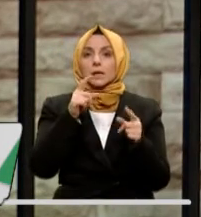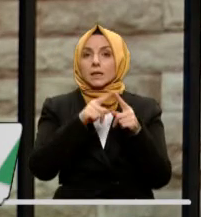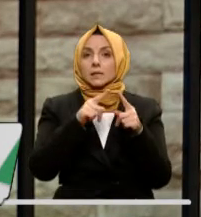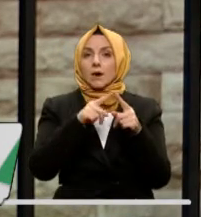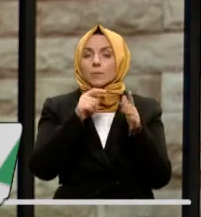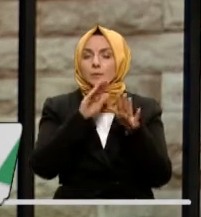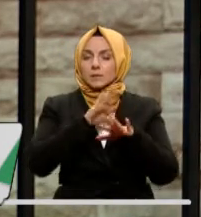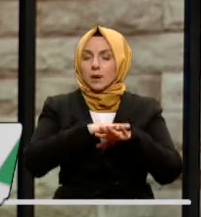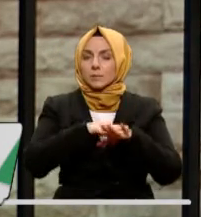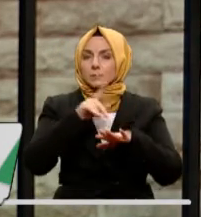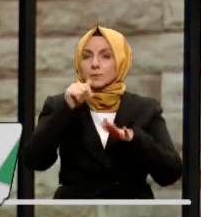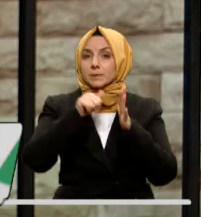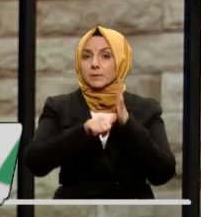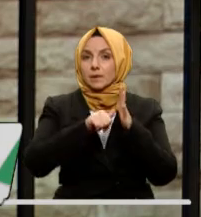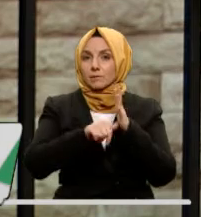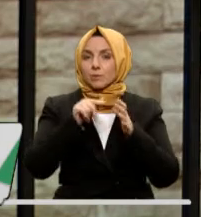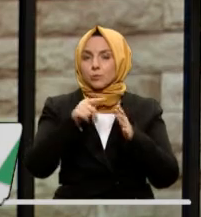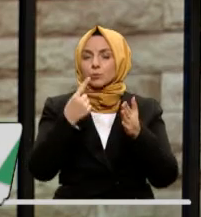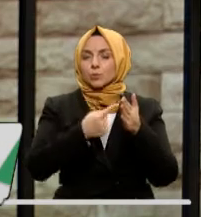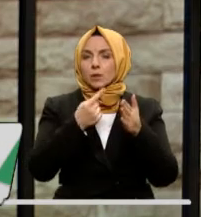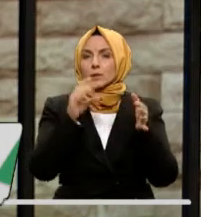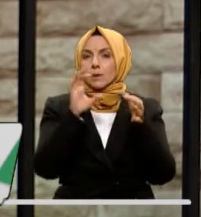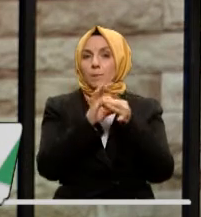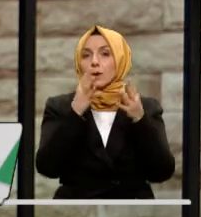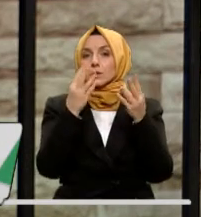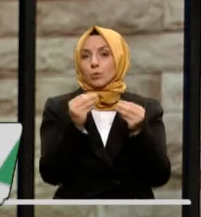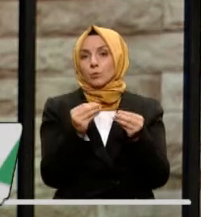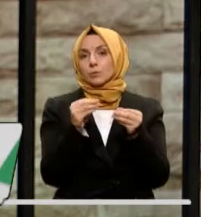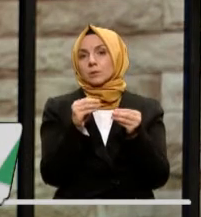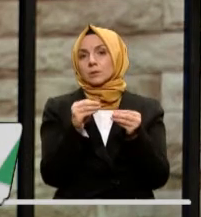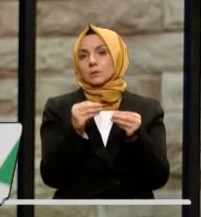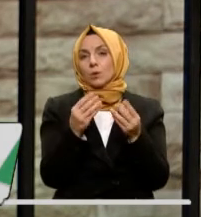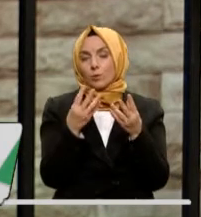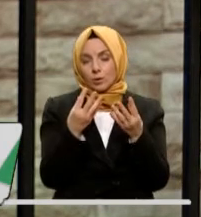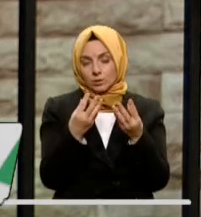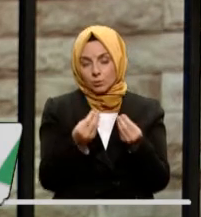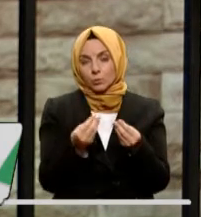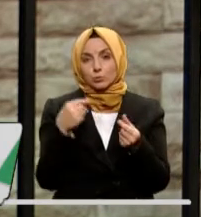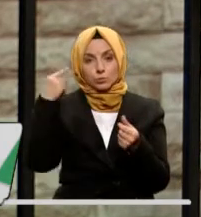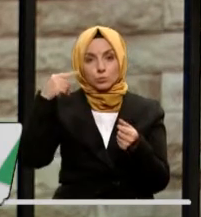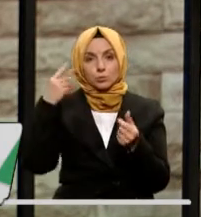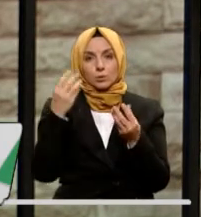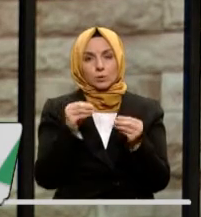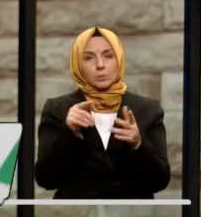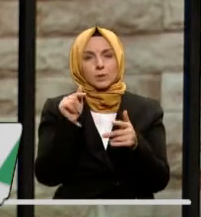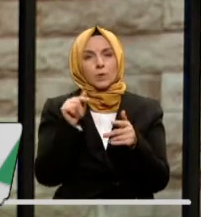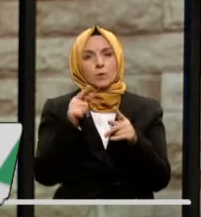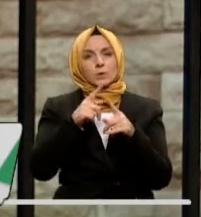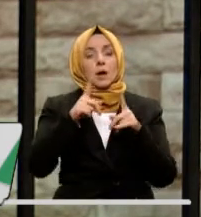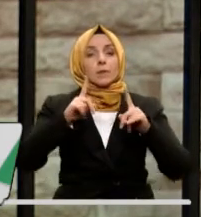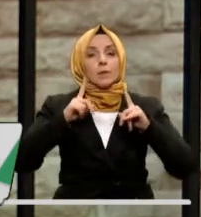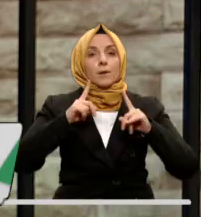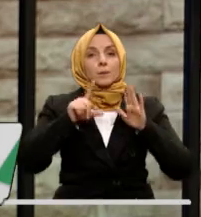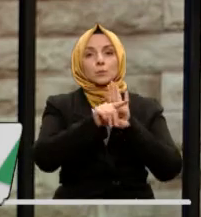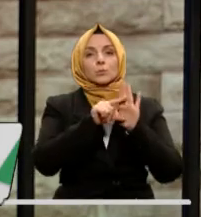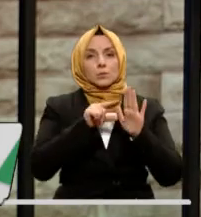inceleyebiliriz yani orada işte Tevbe suresindeki 36 37 ayetleri Yanılmıyorsam orada